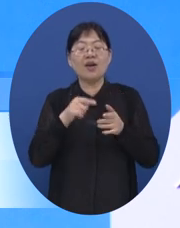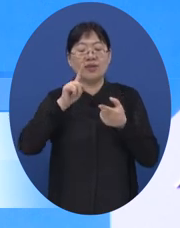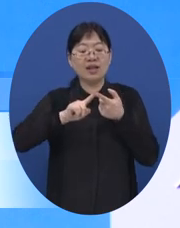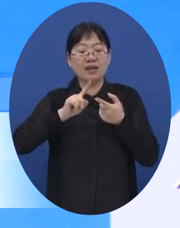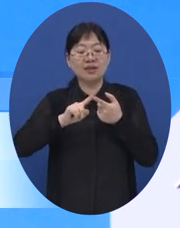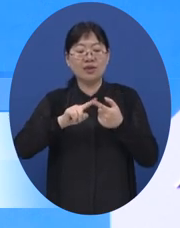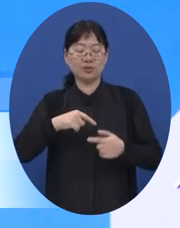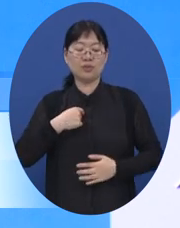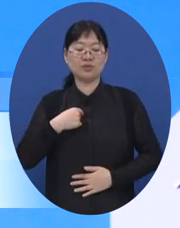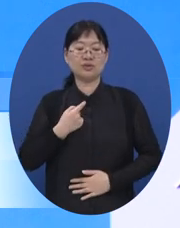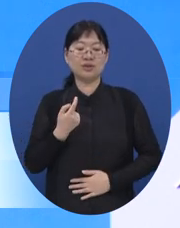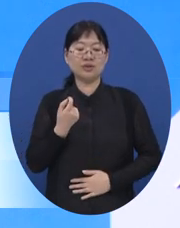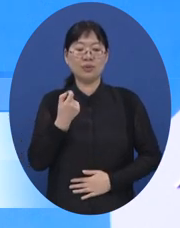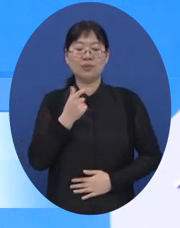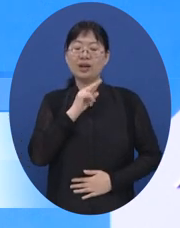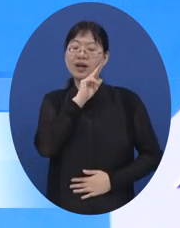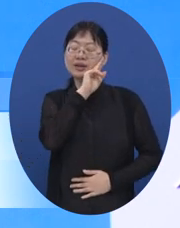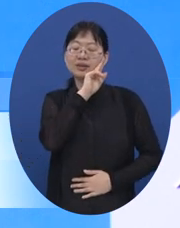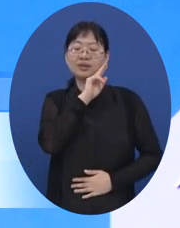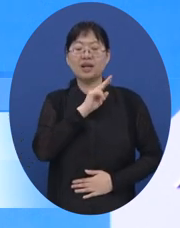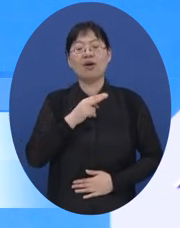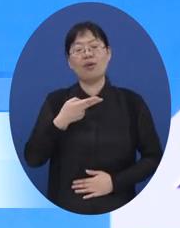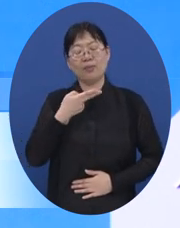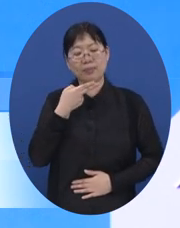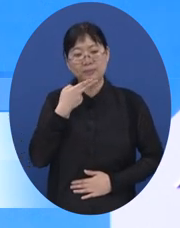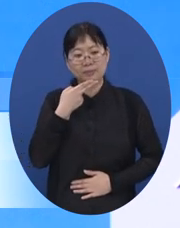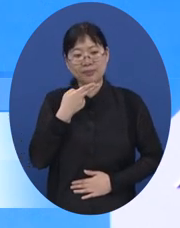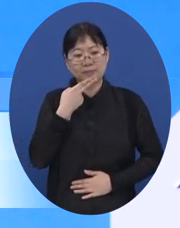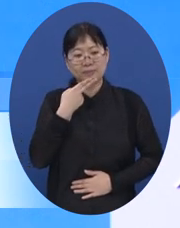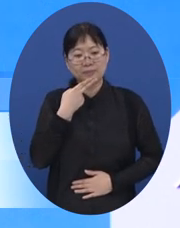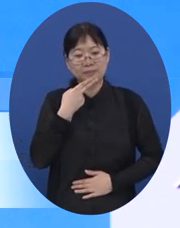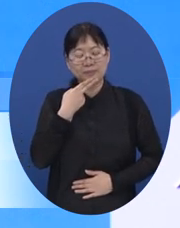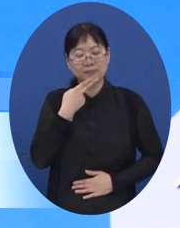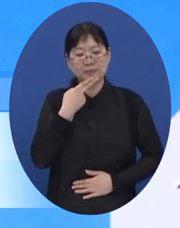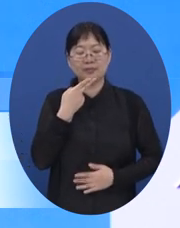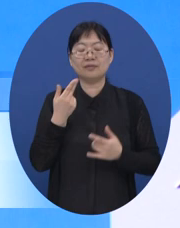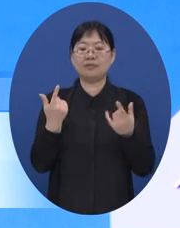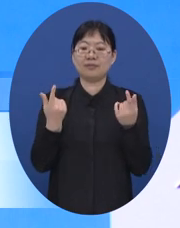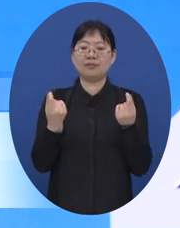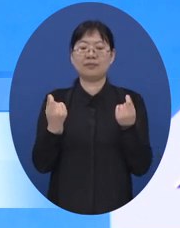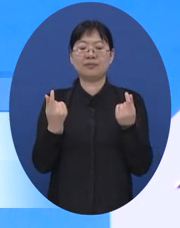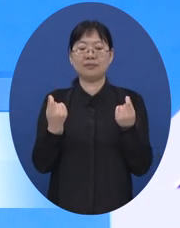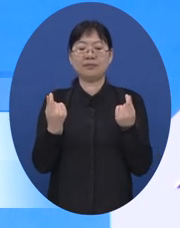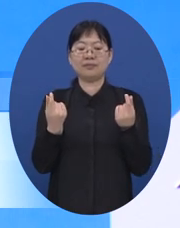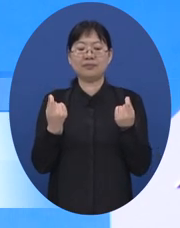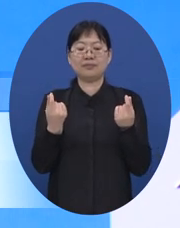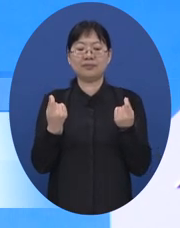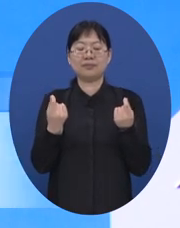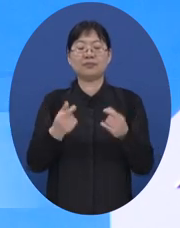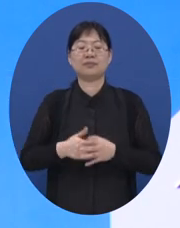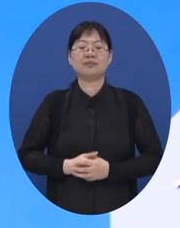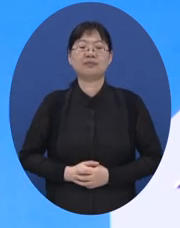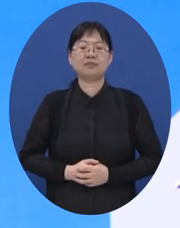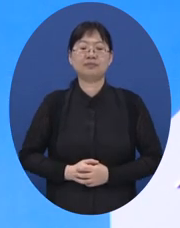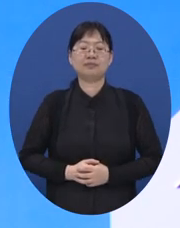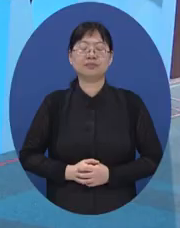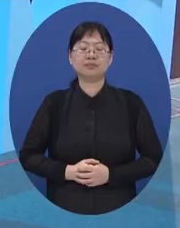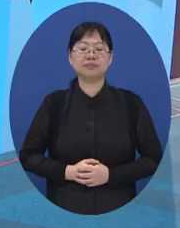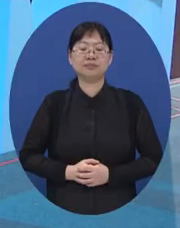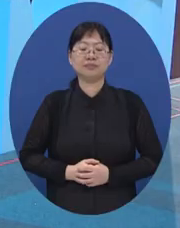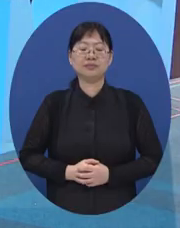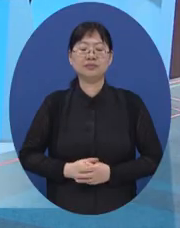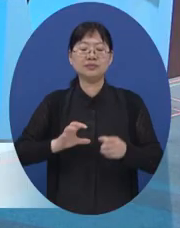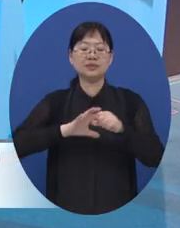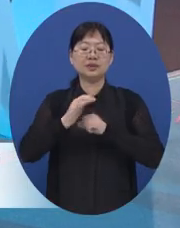wanton 버 너 vince 아크 e 아 앞 즉 대치하는